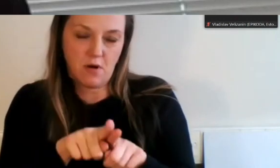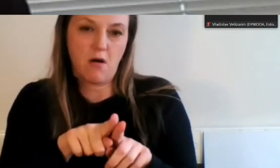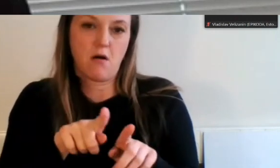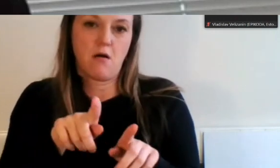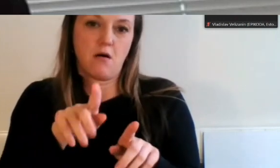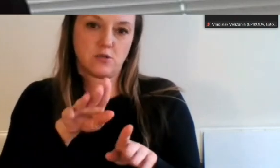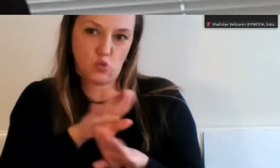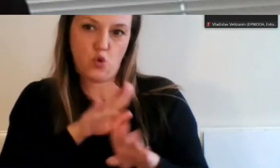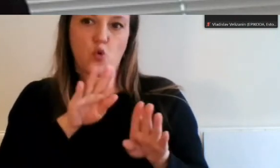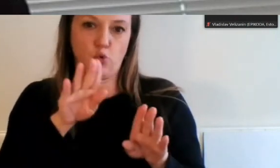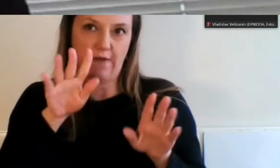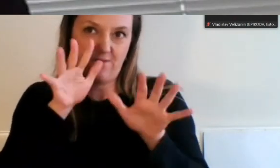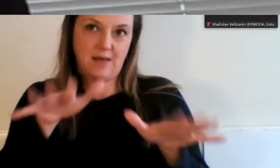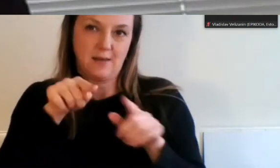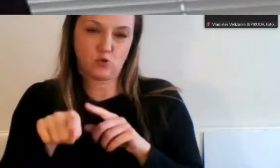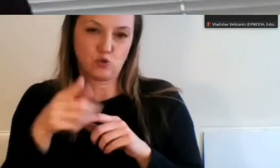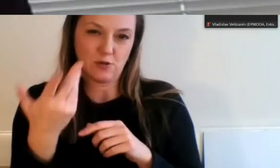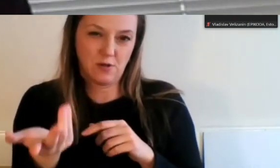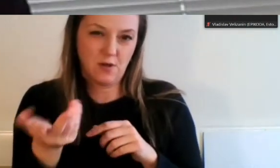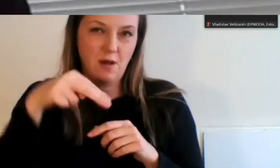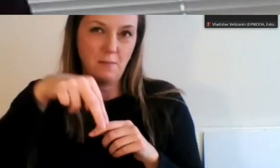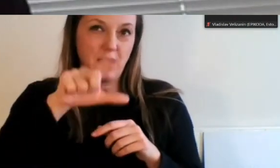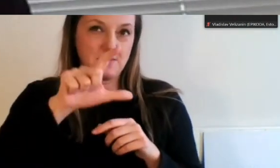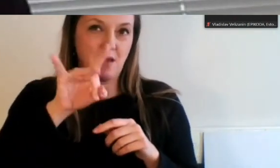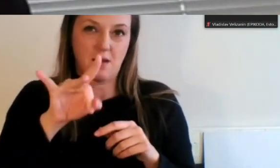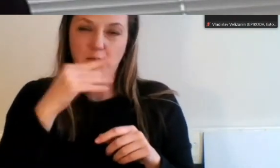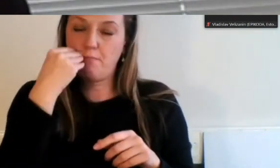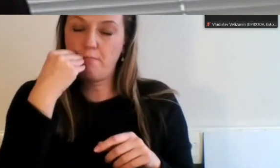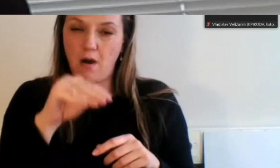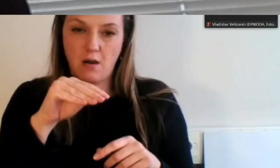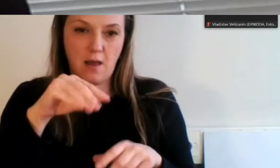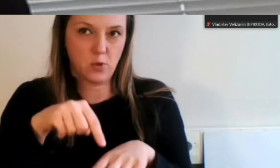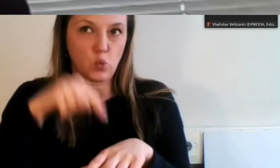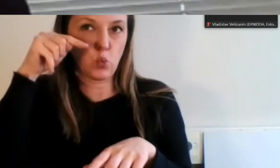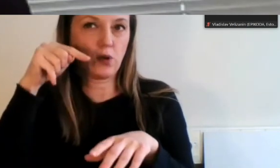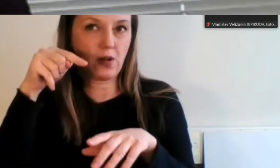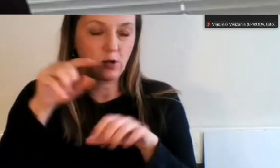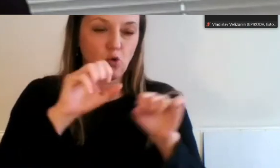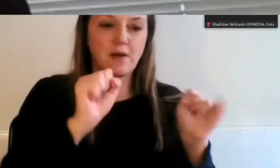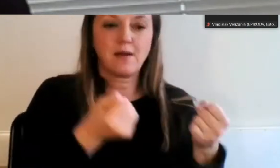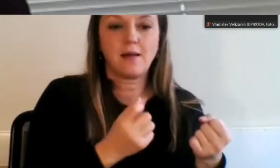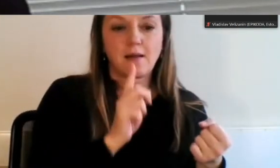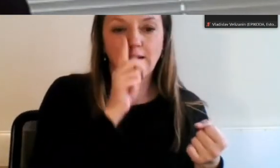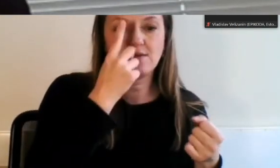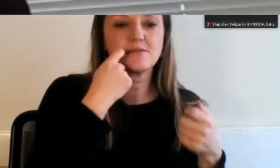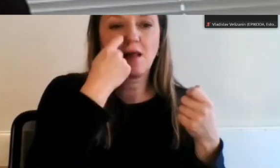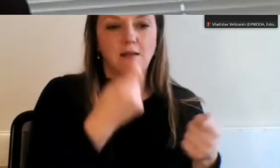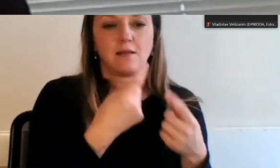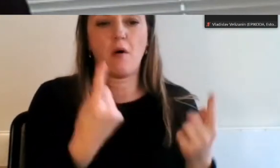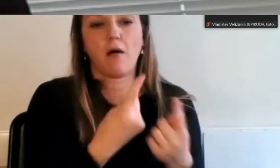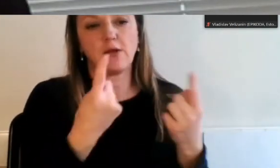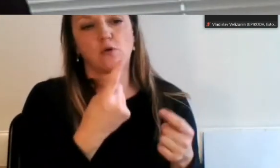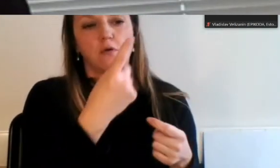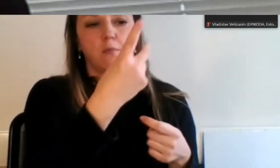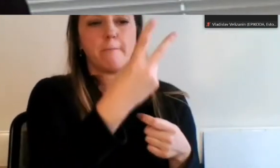millega me ütleme, et nüüd on kaitse või nüüd üldse ei ole kaitset. Et on selge, kui antikehi üldse pole, siis